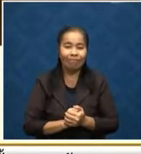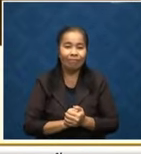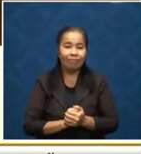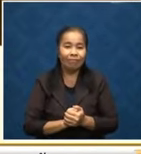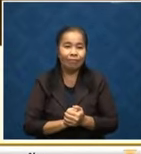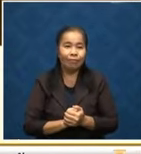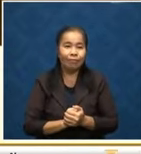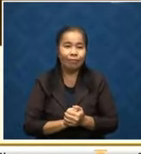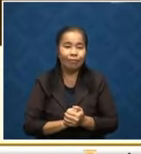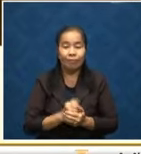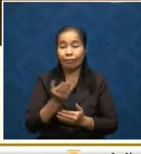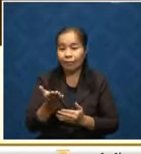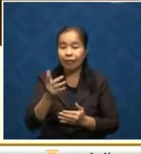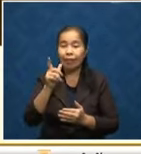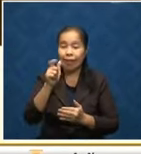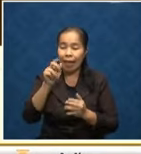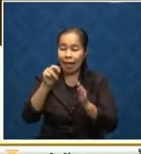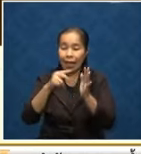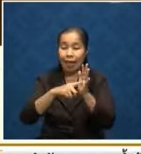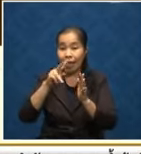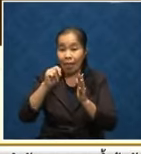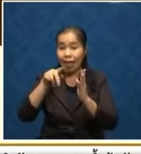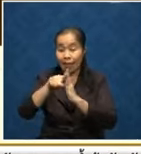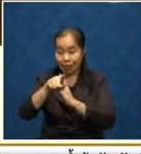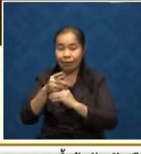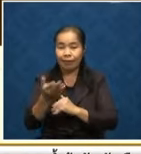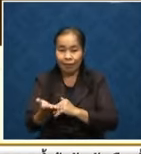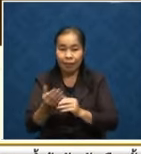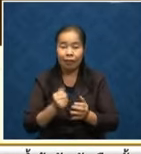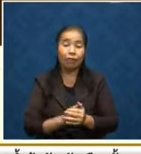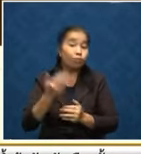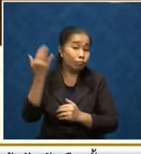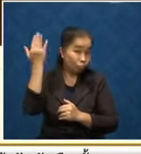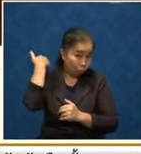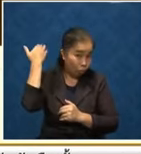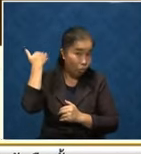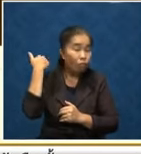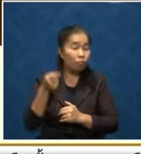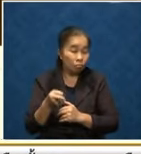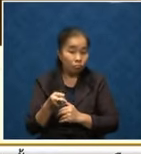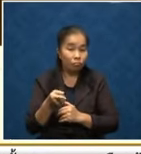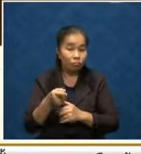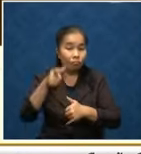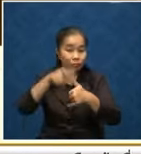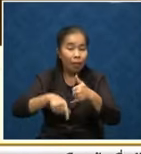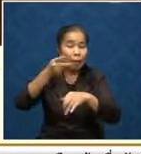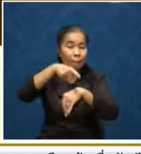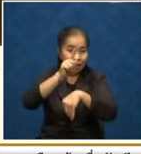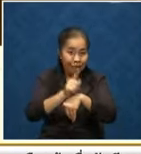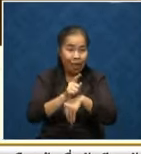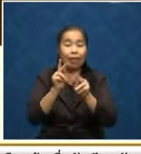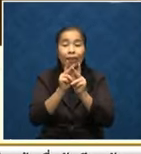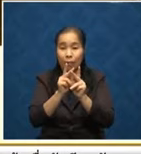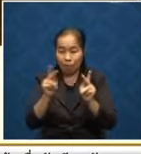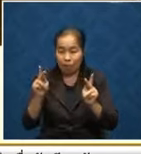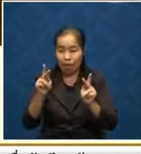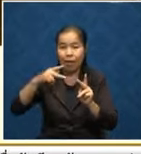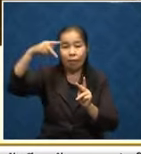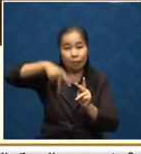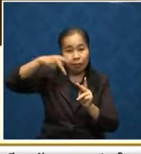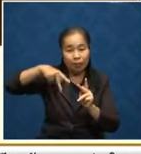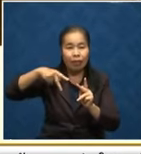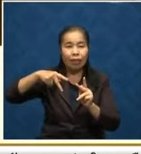านอนันต์ผลอํานวยนะฮะซึ่งความจริงท่านเคยเป็นอดีตประธานคณะกรรมการกิจ